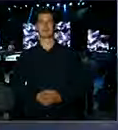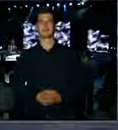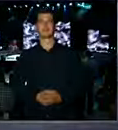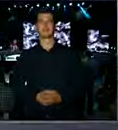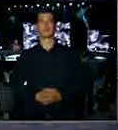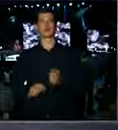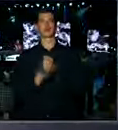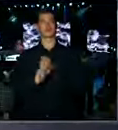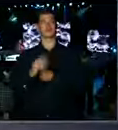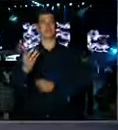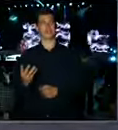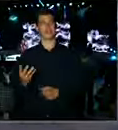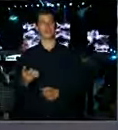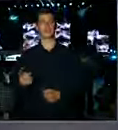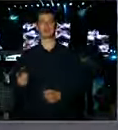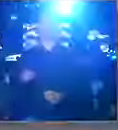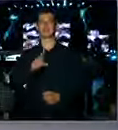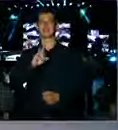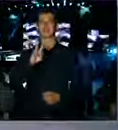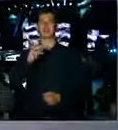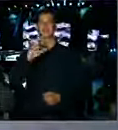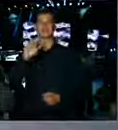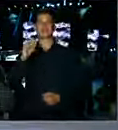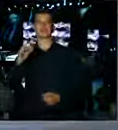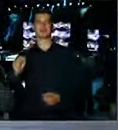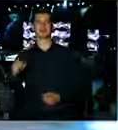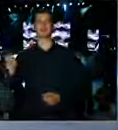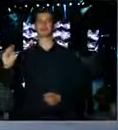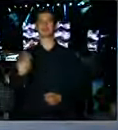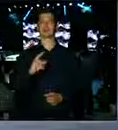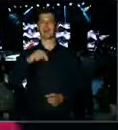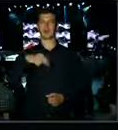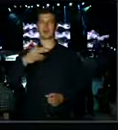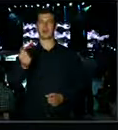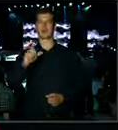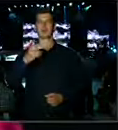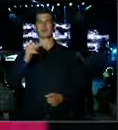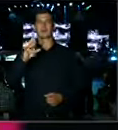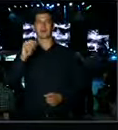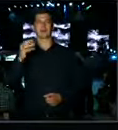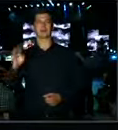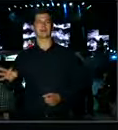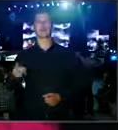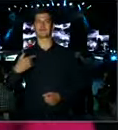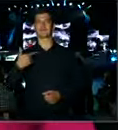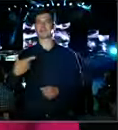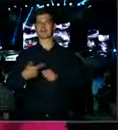Z numerem 4 z Wierzbic przyjechała do nas Paula Nolbert, lat